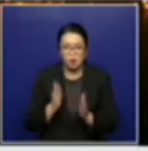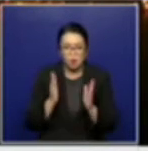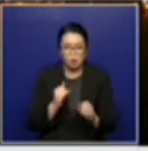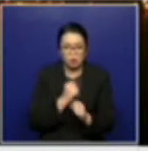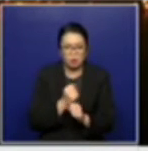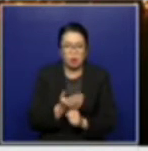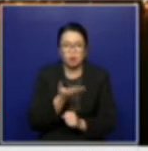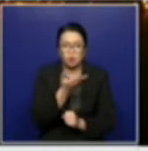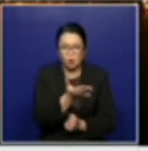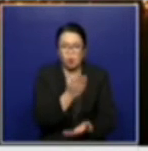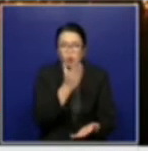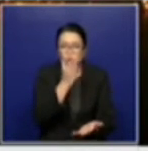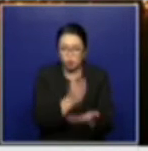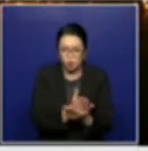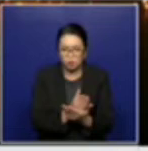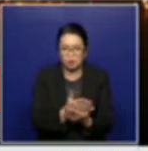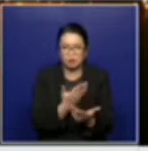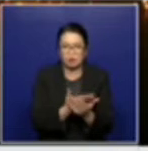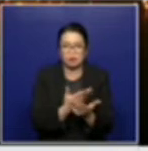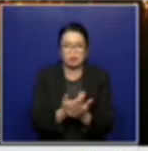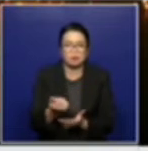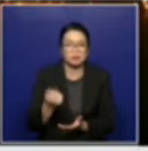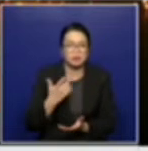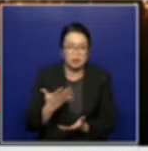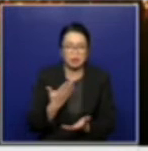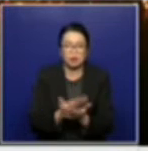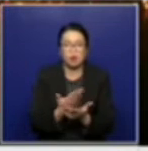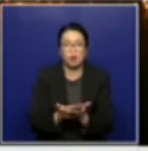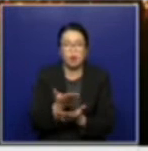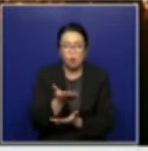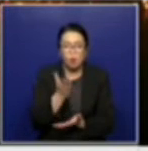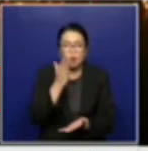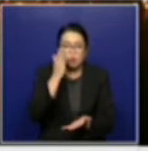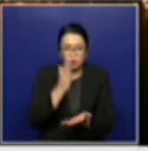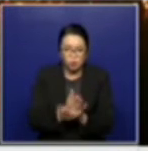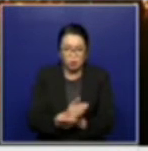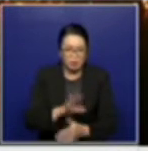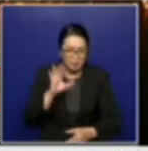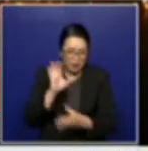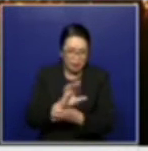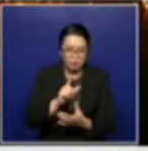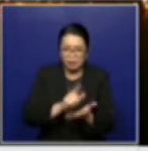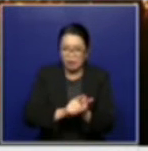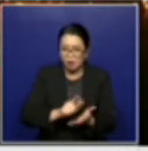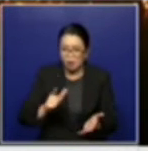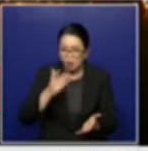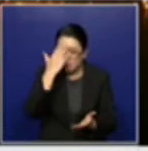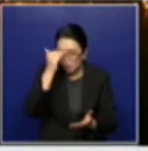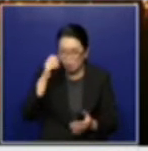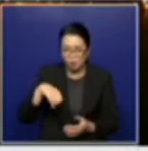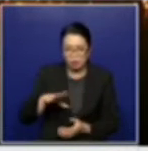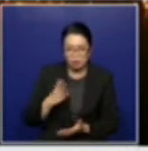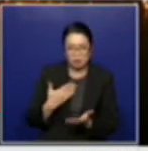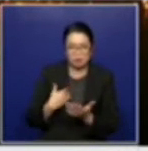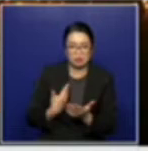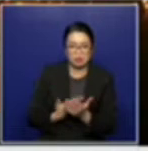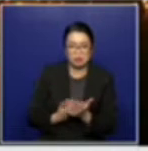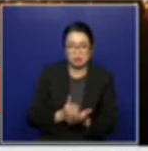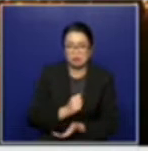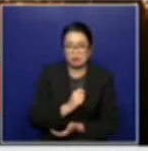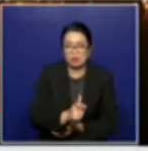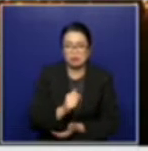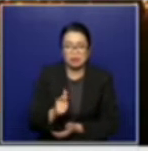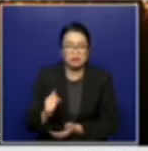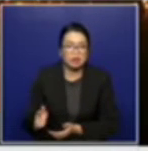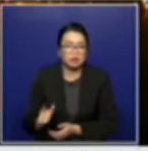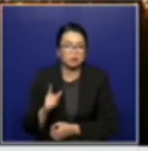านแบบไม่ต้องรับค่าตอบแทนหรือถูกบังคับให้ลาออกเนื่องจากผู้ประกอบการไม่สามารถที่จะแบกรับภา